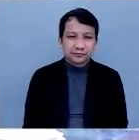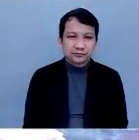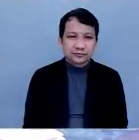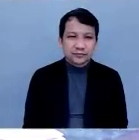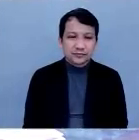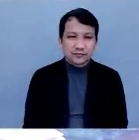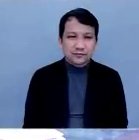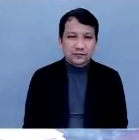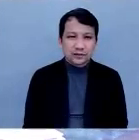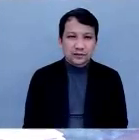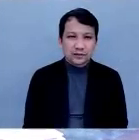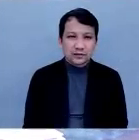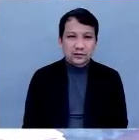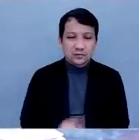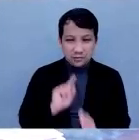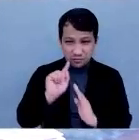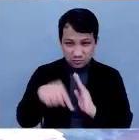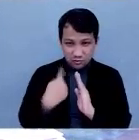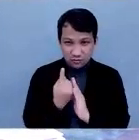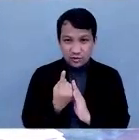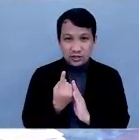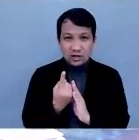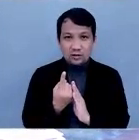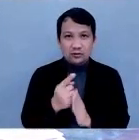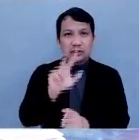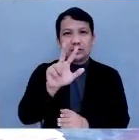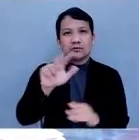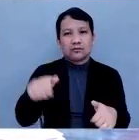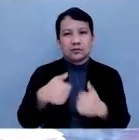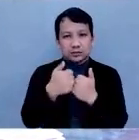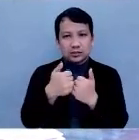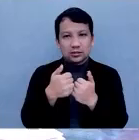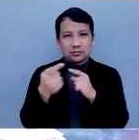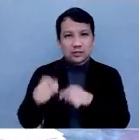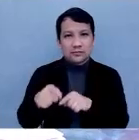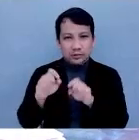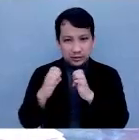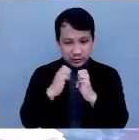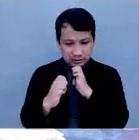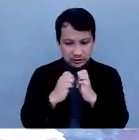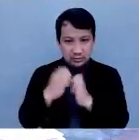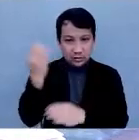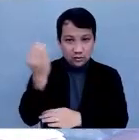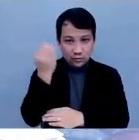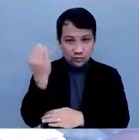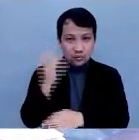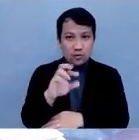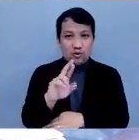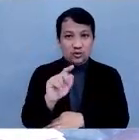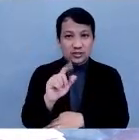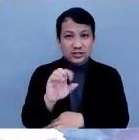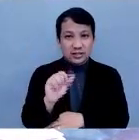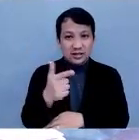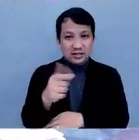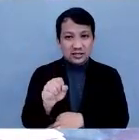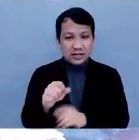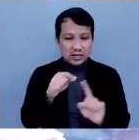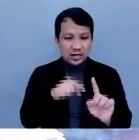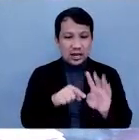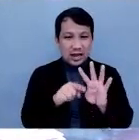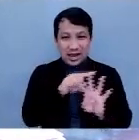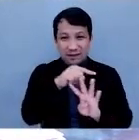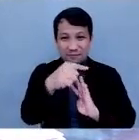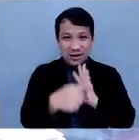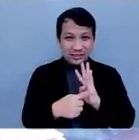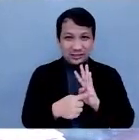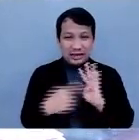Sa loob lang ng higit isang oras, tatlong aksidente agad ang naitala sa EDSA Ortigas. Apat ang sugatan kabilang ang senior citizen